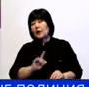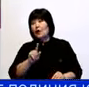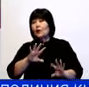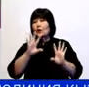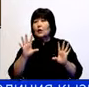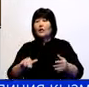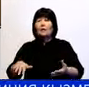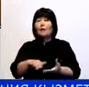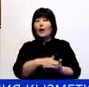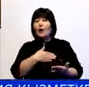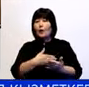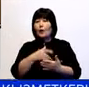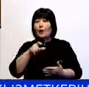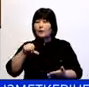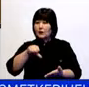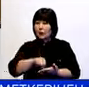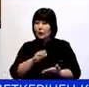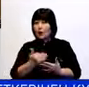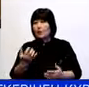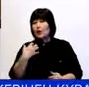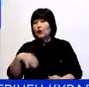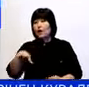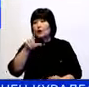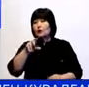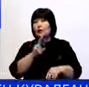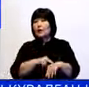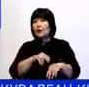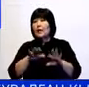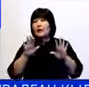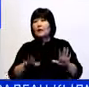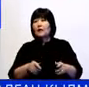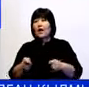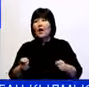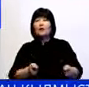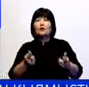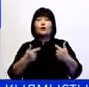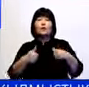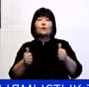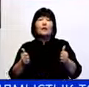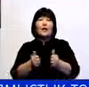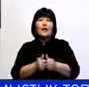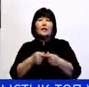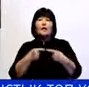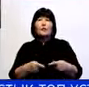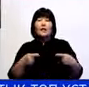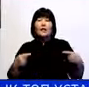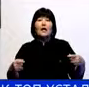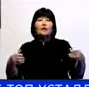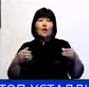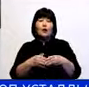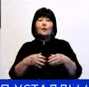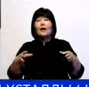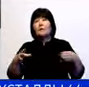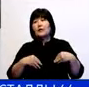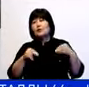жалпы қоғамда үн қосуы қажет. Бүгінде сыр бойылық сақшылар жергілікті атқарушы органмен қатар бірқатар ұйымдармен